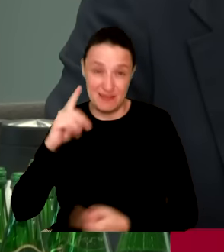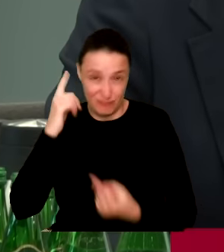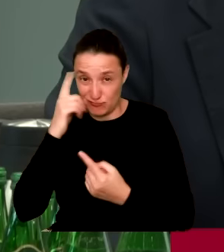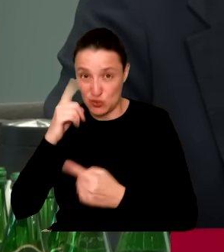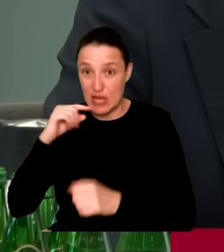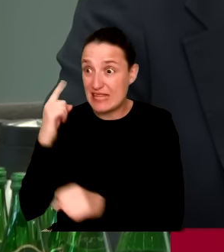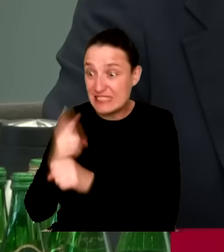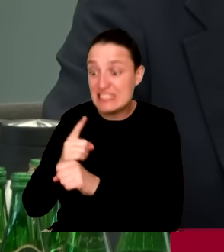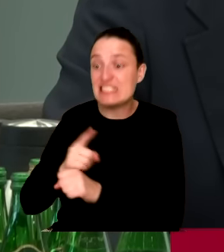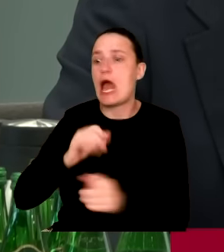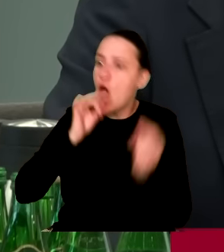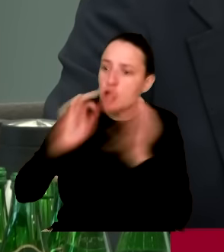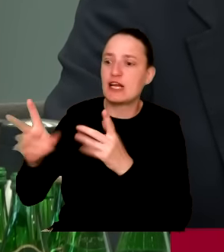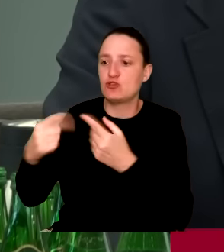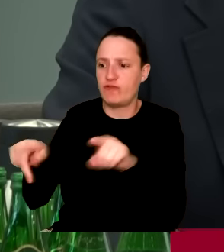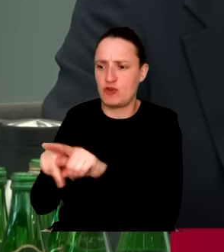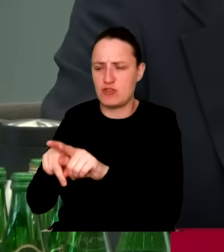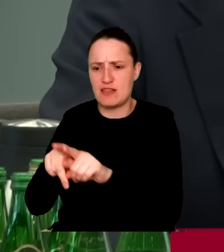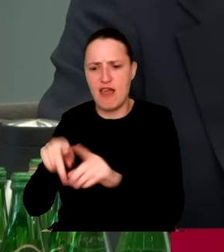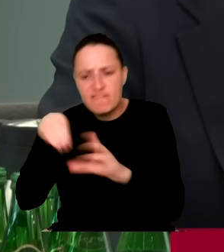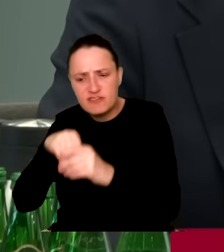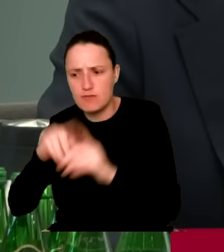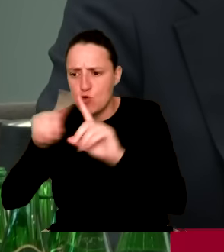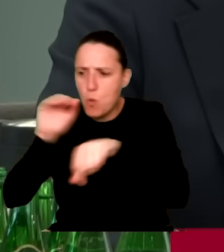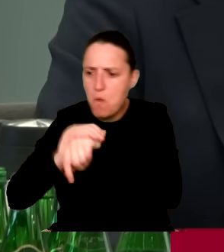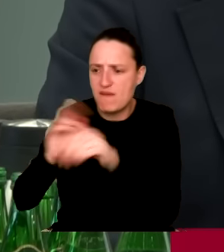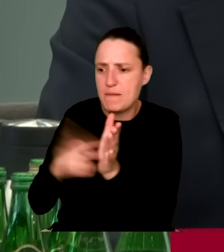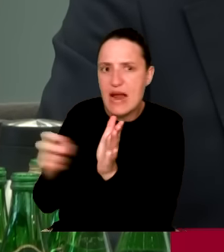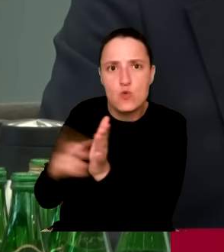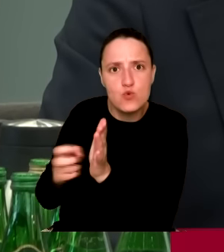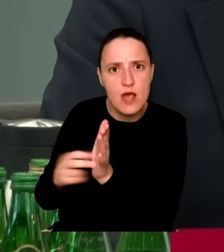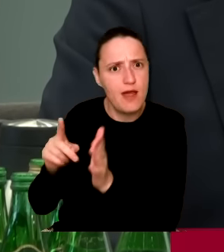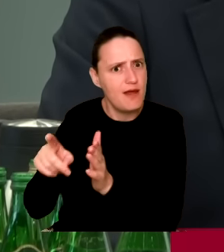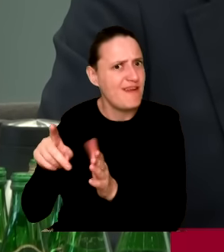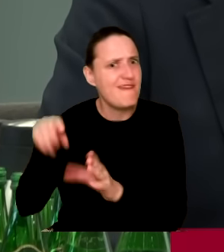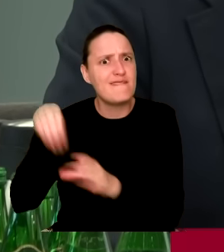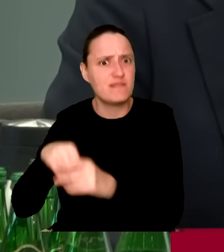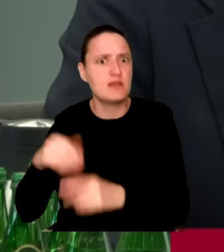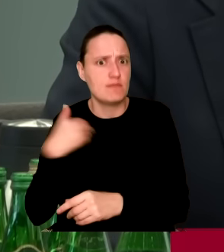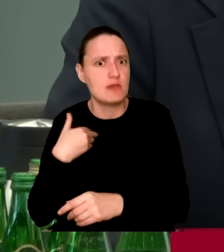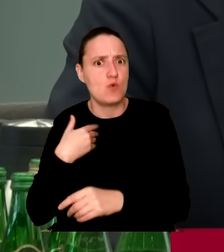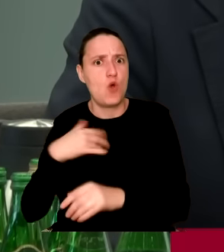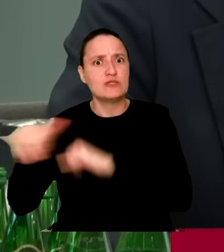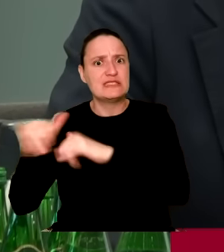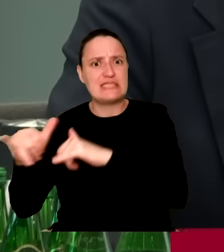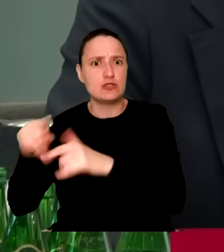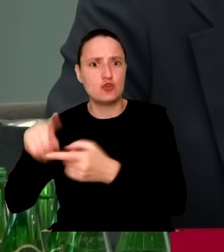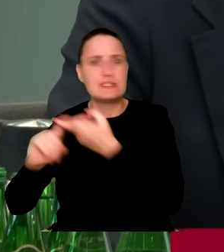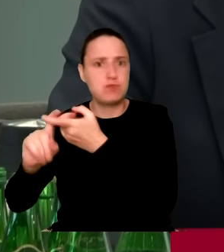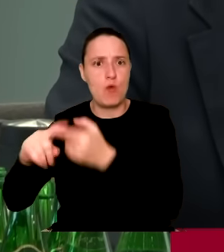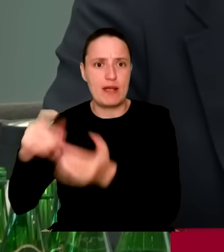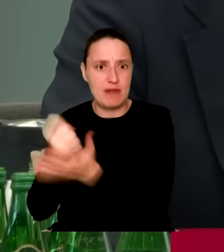natychmiastowej wykonalności przy jednoczesnym braku podpisaniu umowy Naraża narażał zarządy tych spółek na złamanie